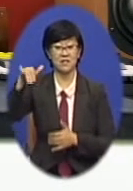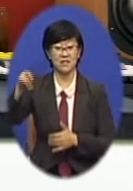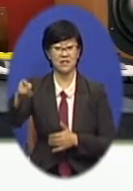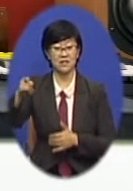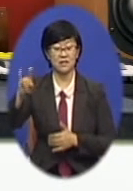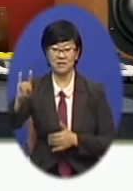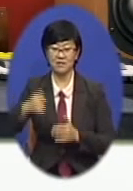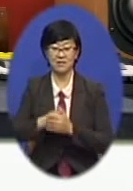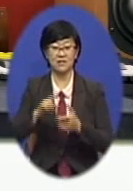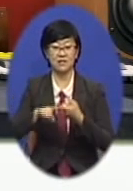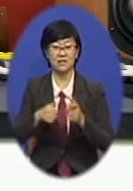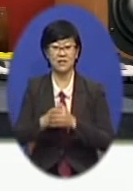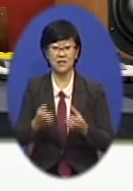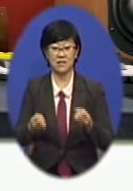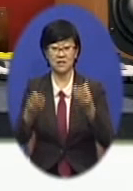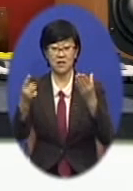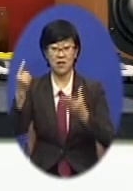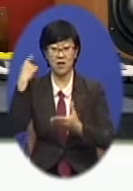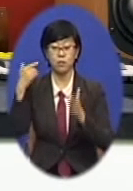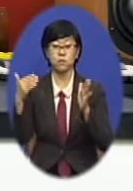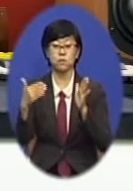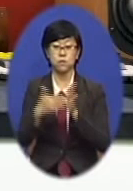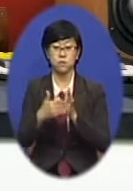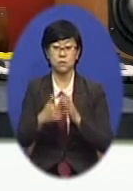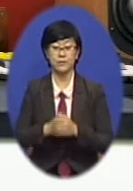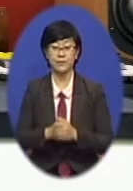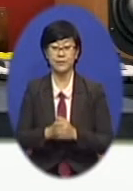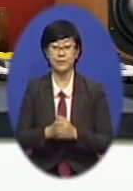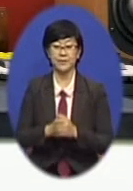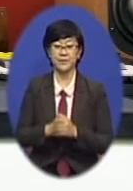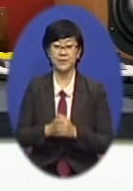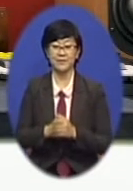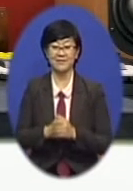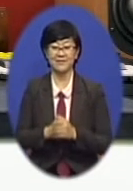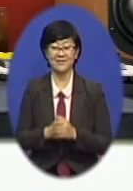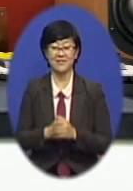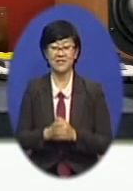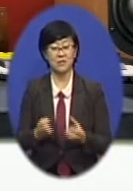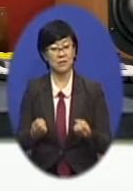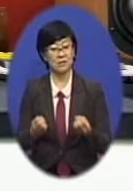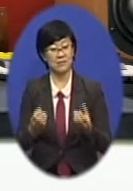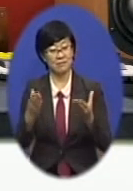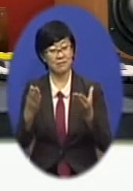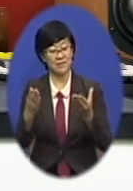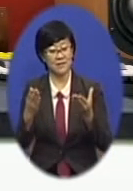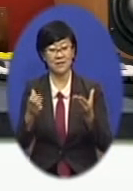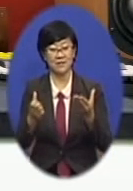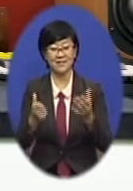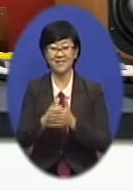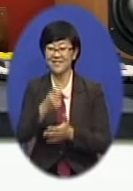그죠? 예, 인지는 행사가 어지로 마무리로 끝났고요. 어지로. 아, 네, 사과축제며 뭐 행사가